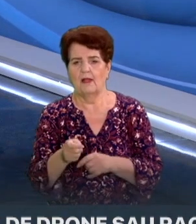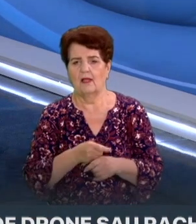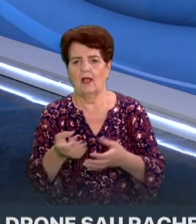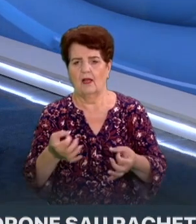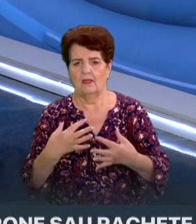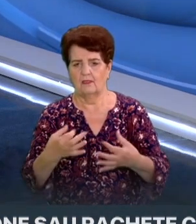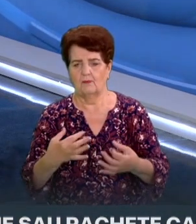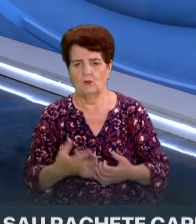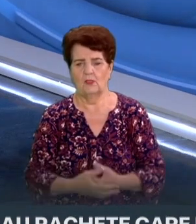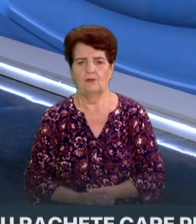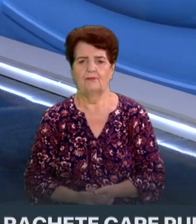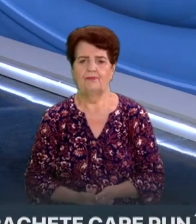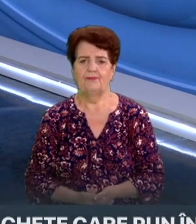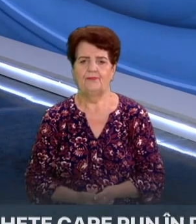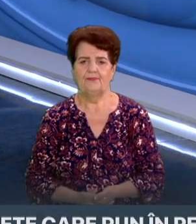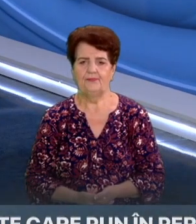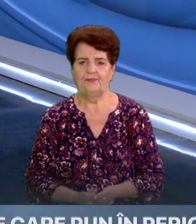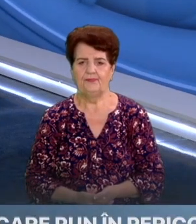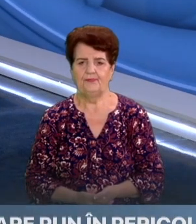acum.